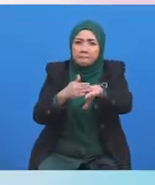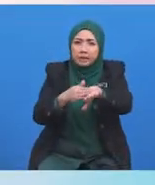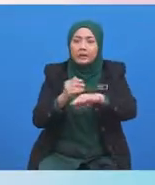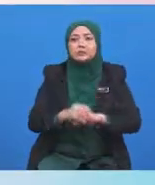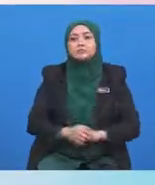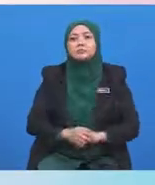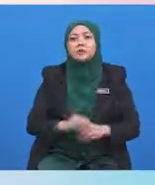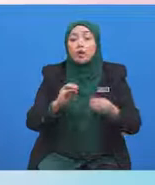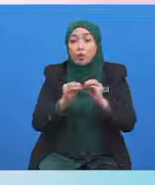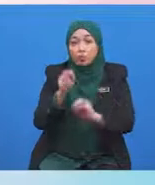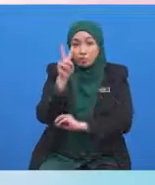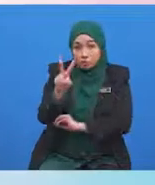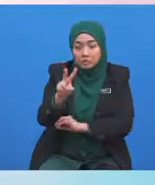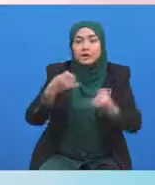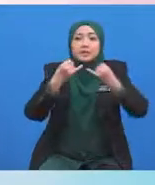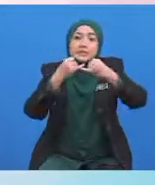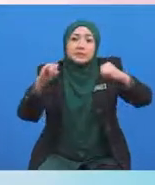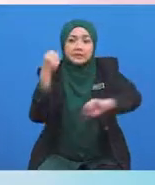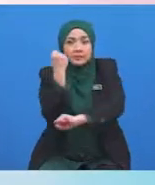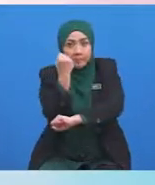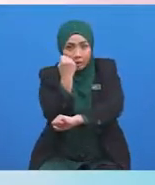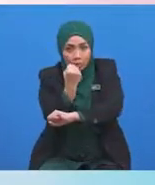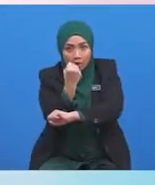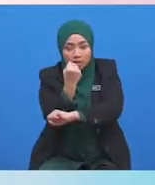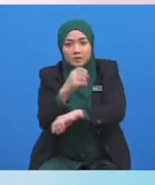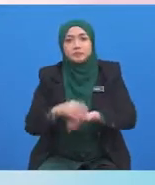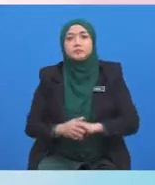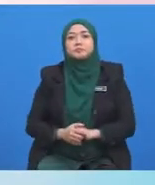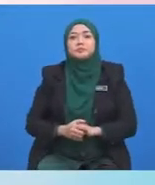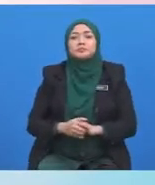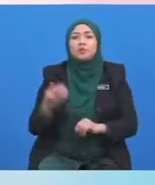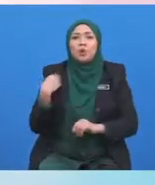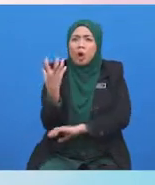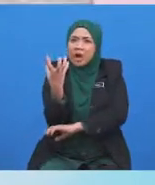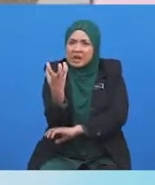batuan. Cerun yang mempunyai batuan keras seperti igneous